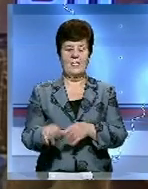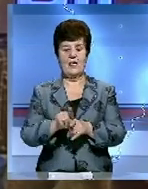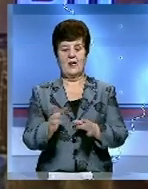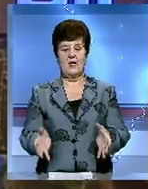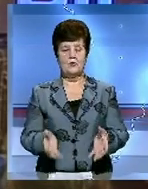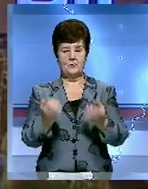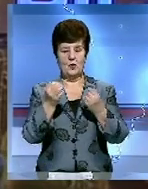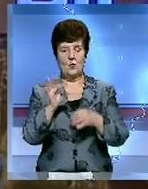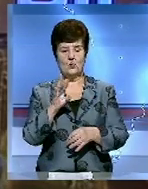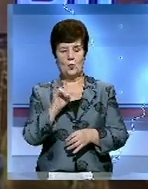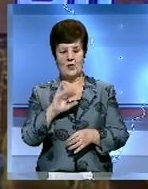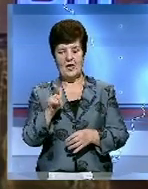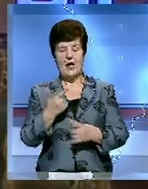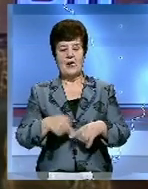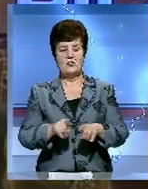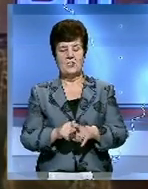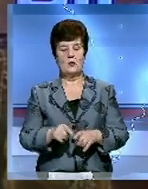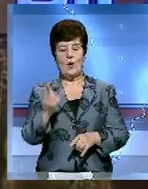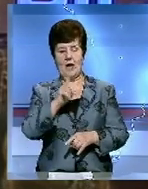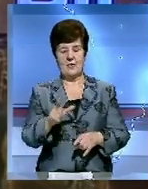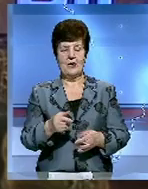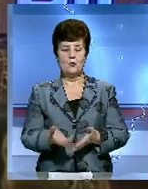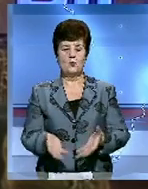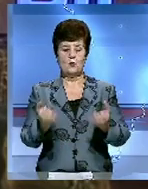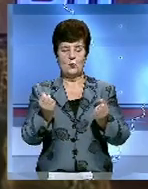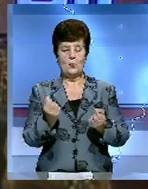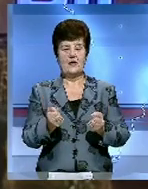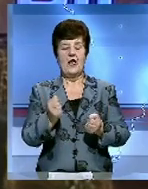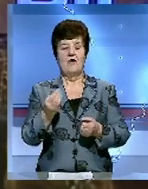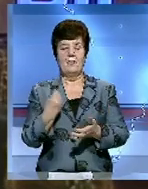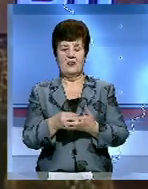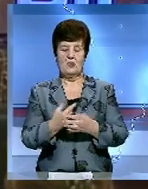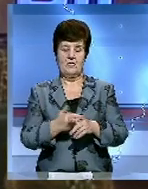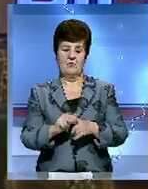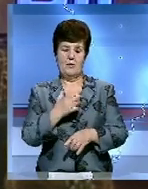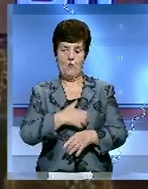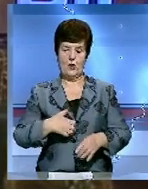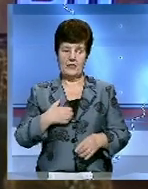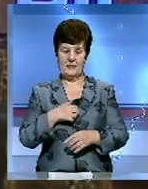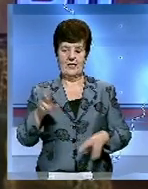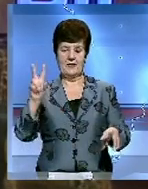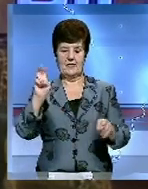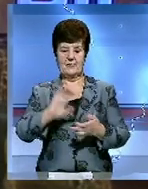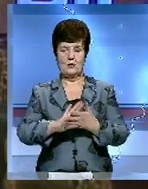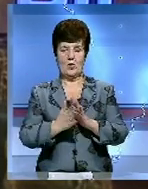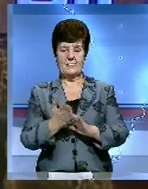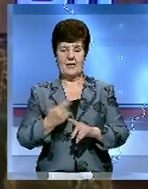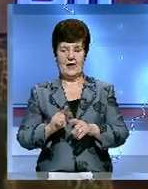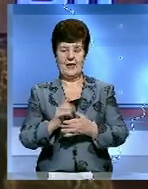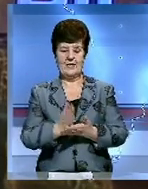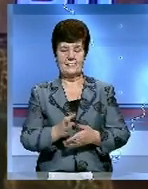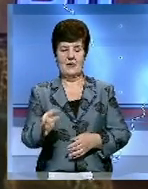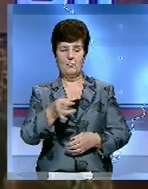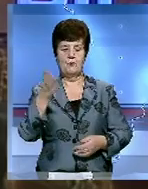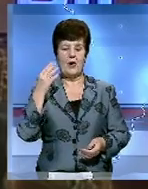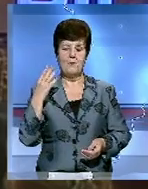acestor 2 ani, ne-au susținut financiar, fiindcă este cel mai important în contextul situației care este în Republica Moldova,